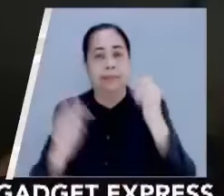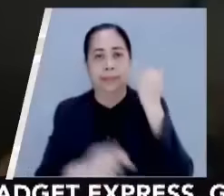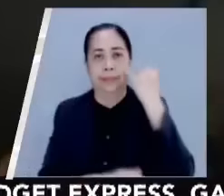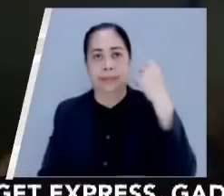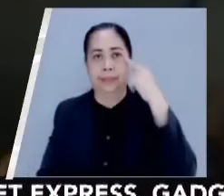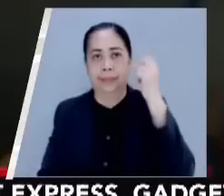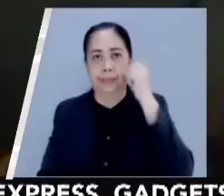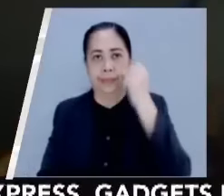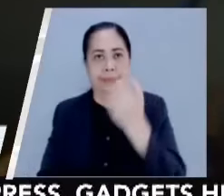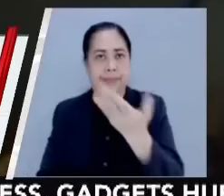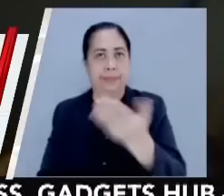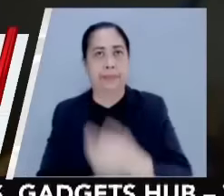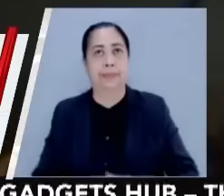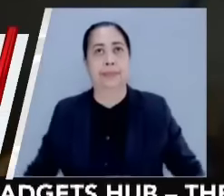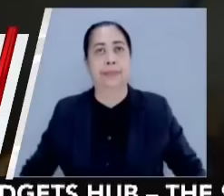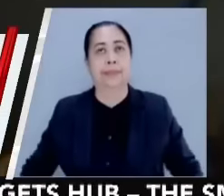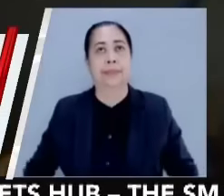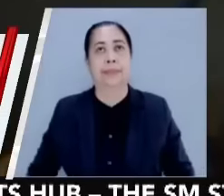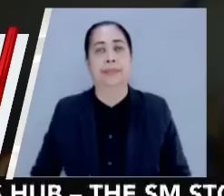JP.